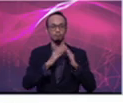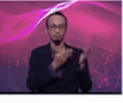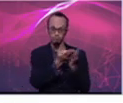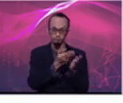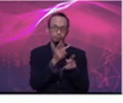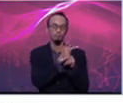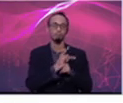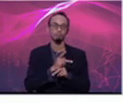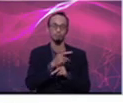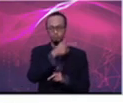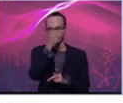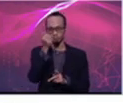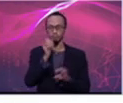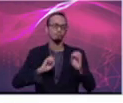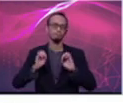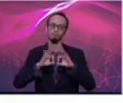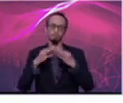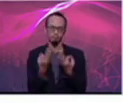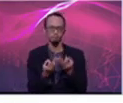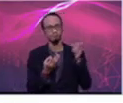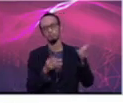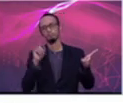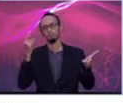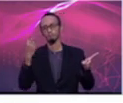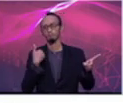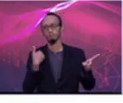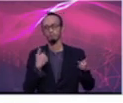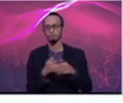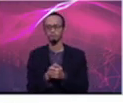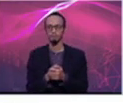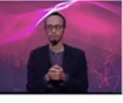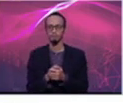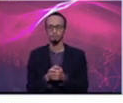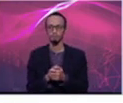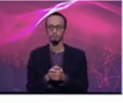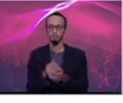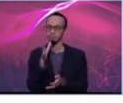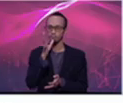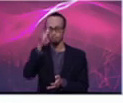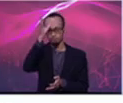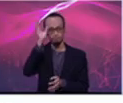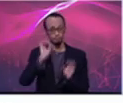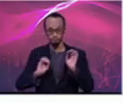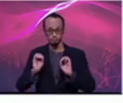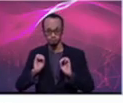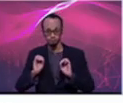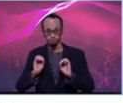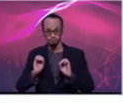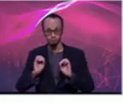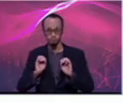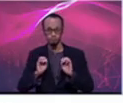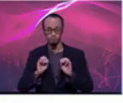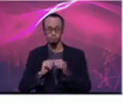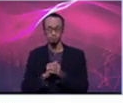dia sebab kita tak adaili dah cuma ada dia Mang tak dengan ayahang tak anak